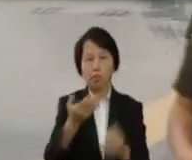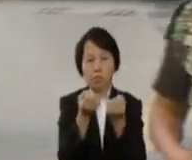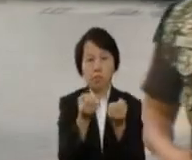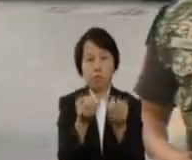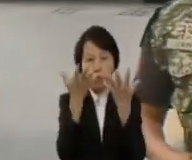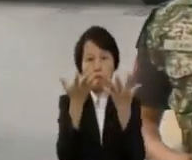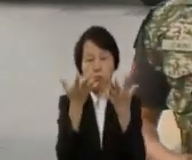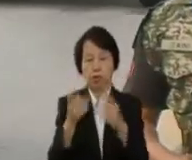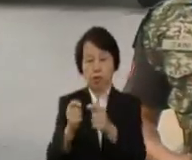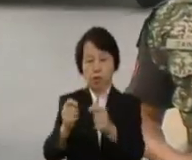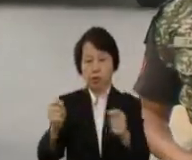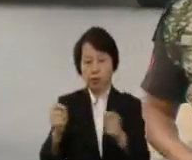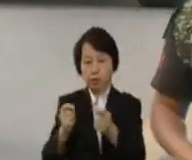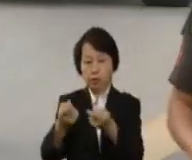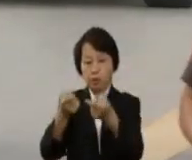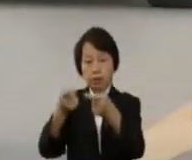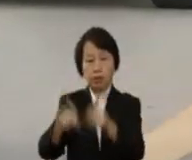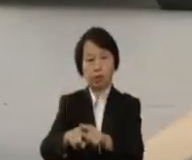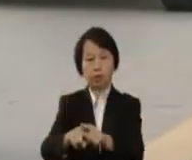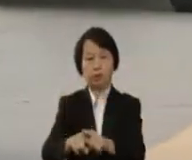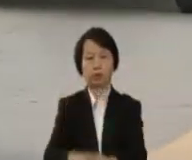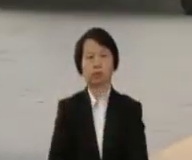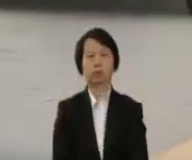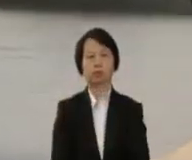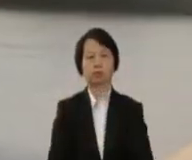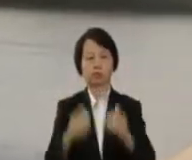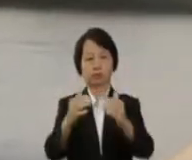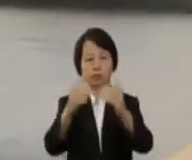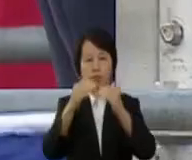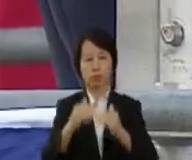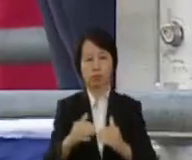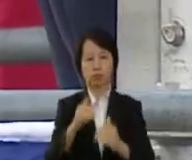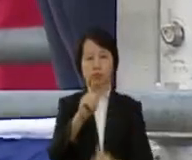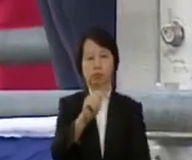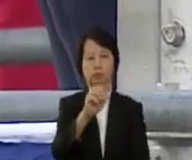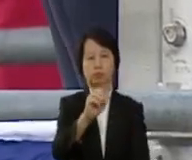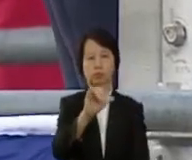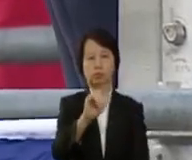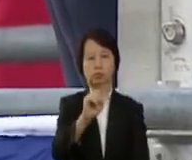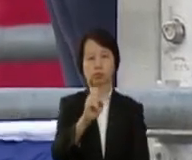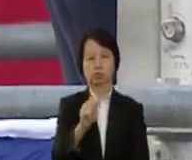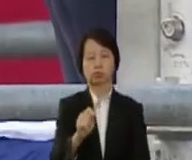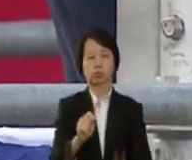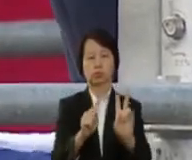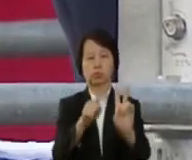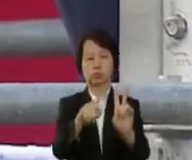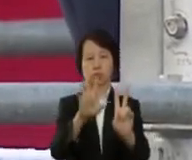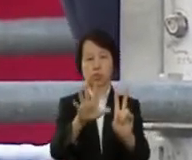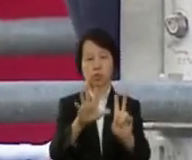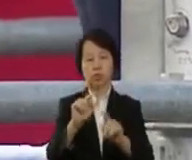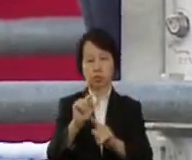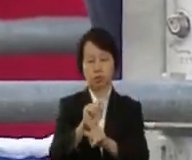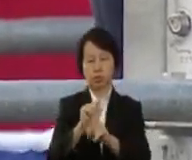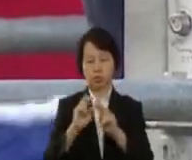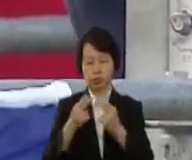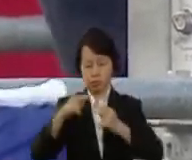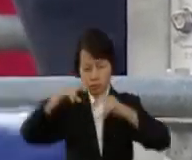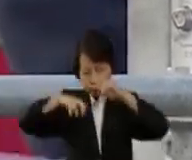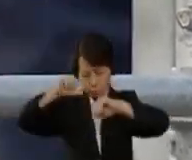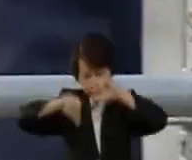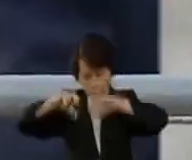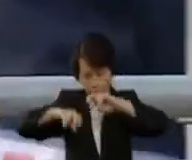letupan di tempat kejadian. Menyusul ialah Toyota Hilux 2.5 digunakan oleh unit